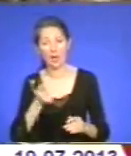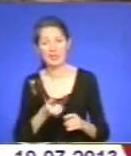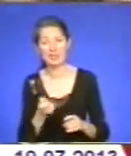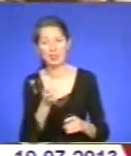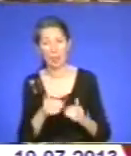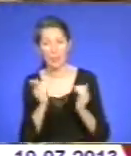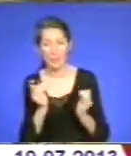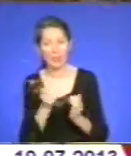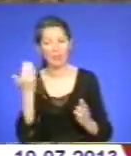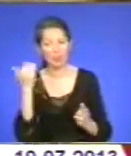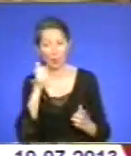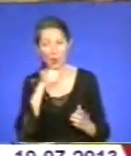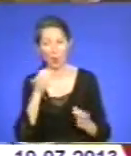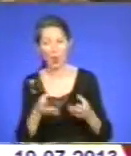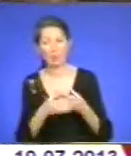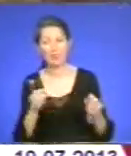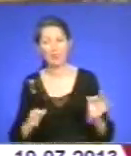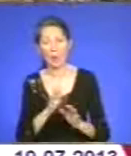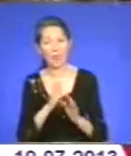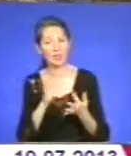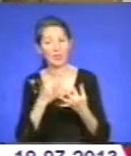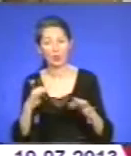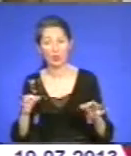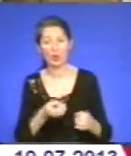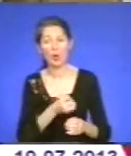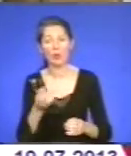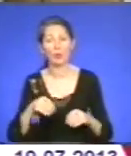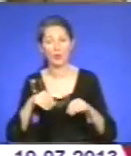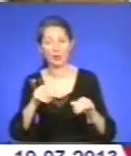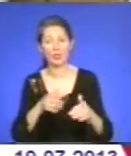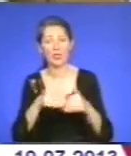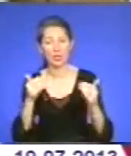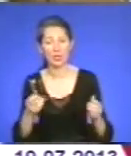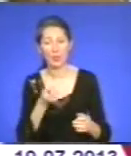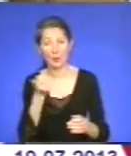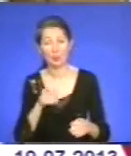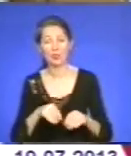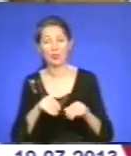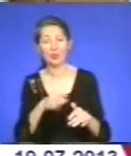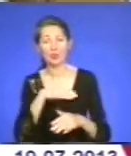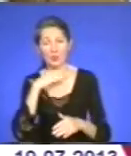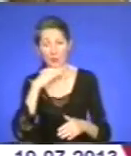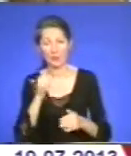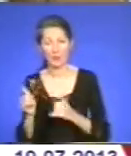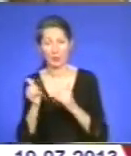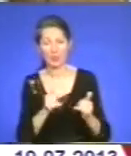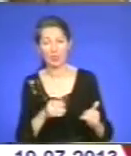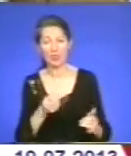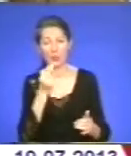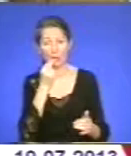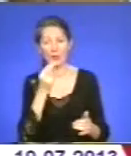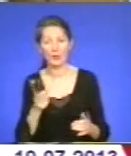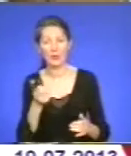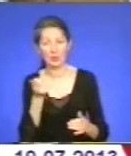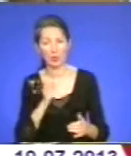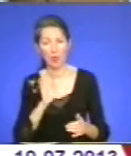Андрій Хома. Весняна погода не дозволила посіяти більше. Пшениці посіяно достатньо, забезпеченість продовольчим зерном буде,